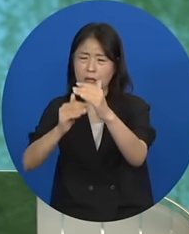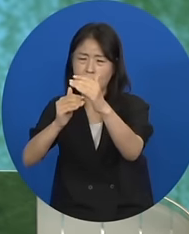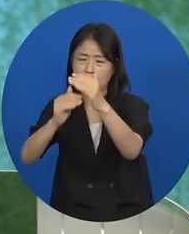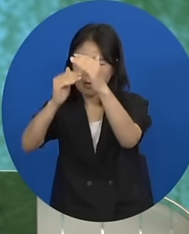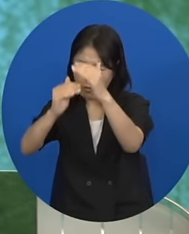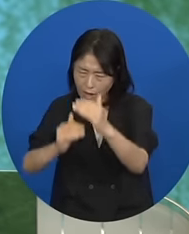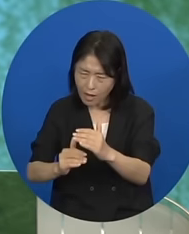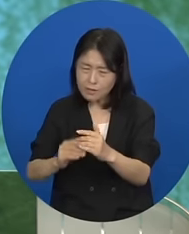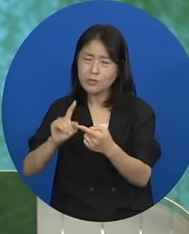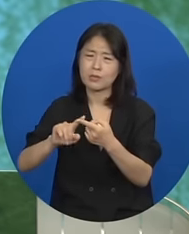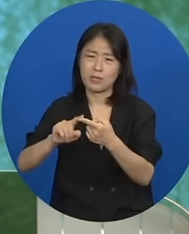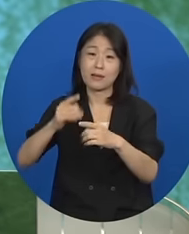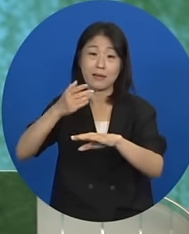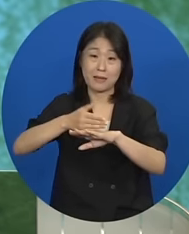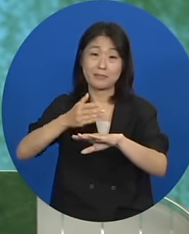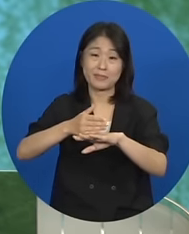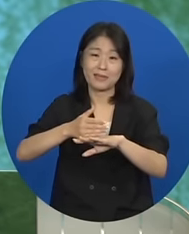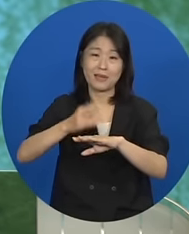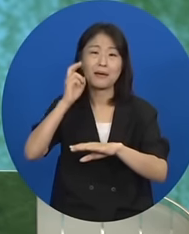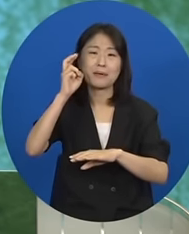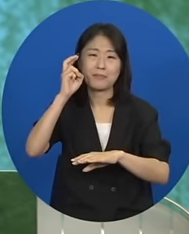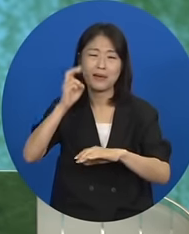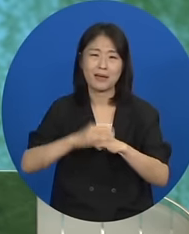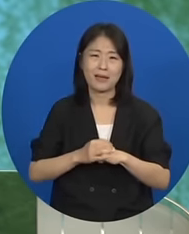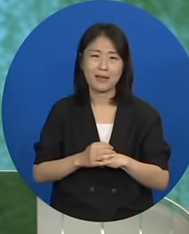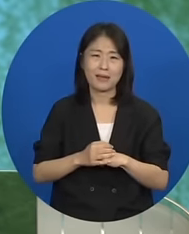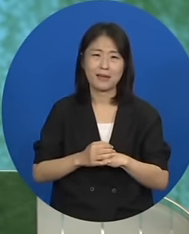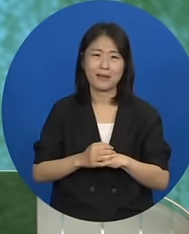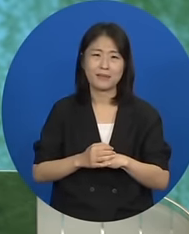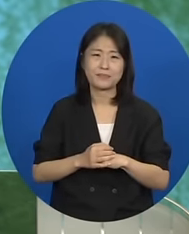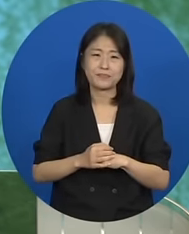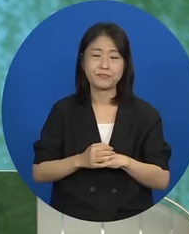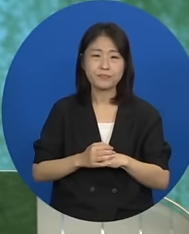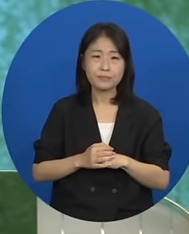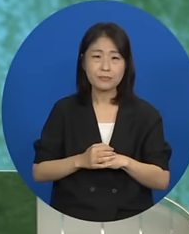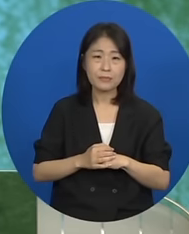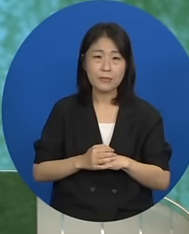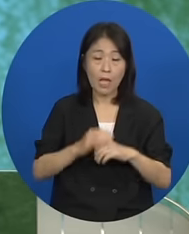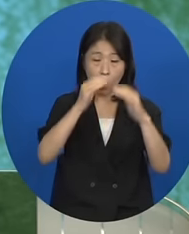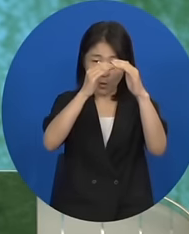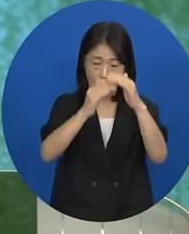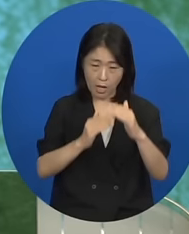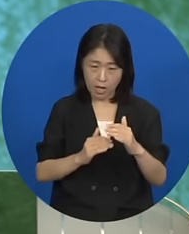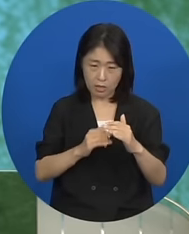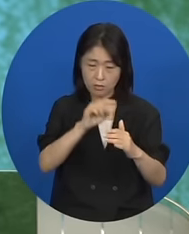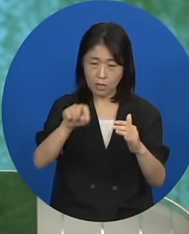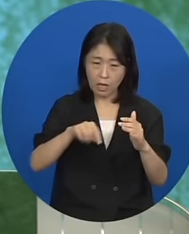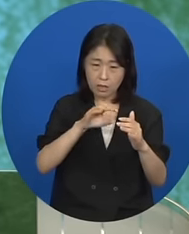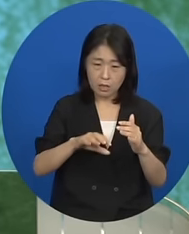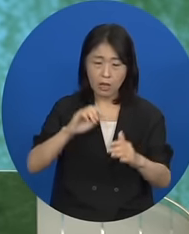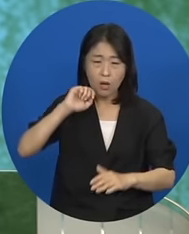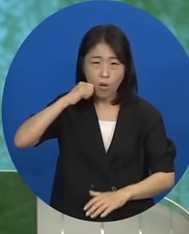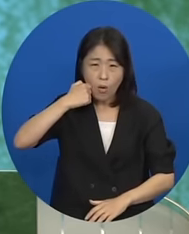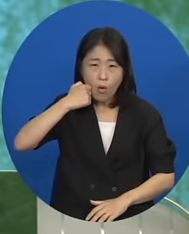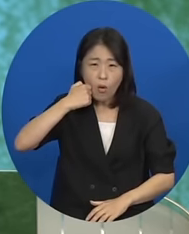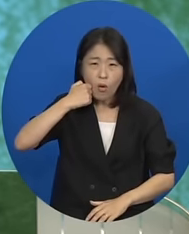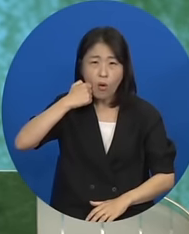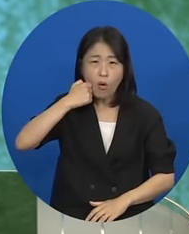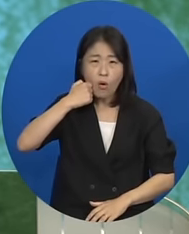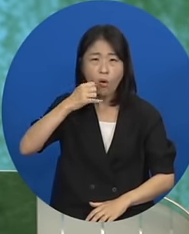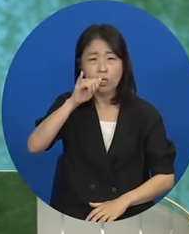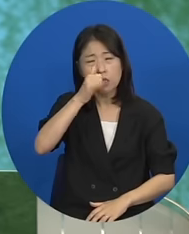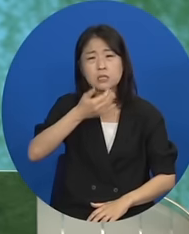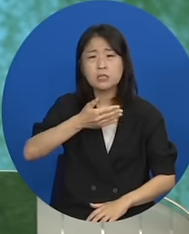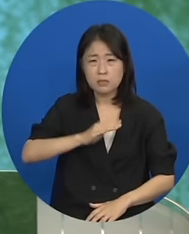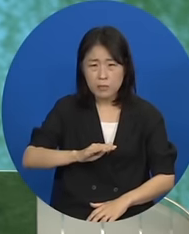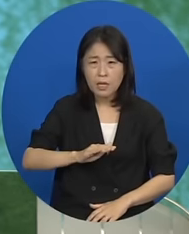여전히 주님은 함께하시고 지금 과정 중에 어려움은 있지만 그러나이 어려움을 통해서 오히려 정말 삶의 주인이